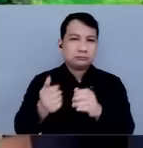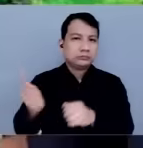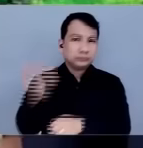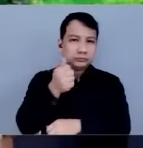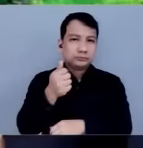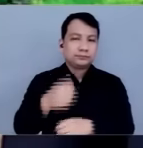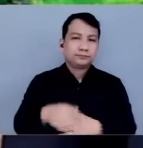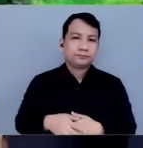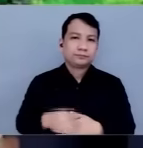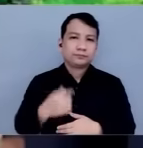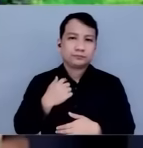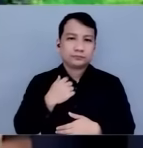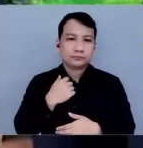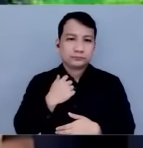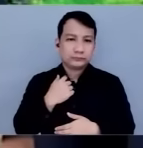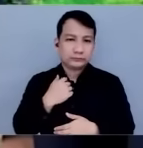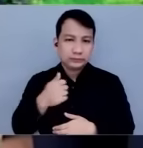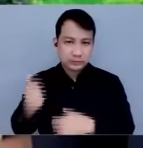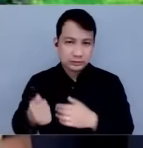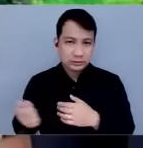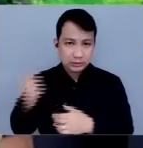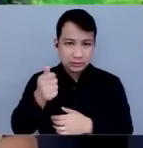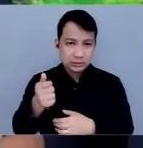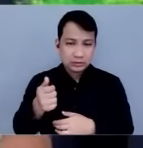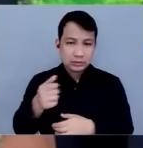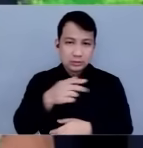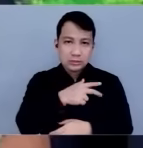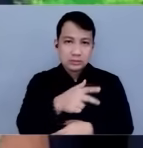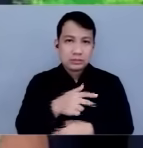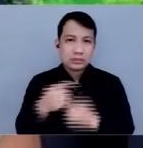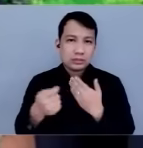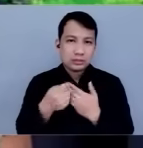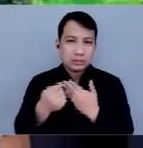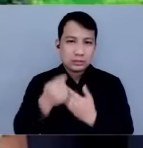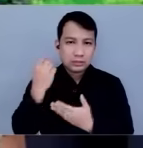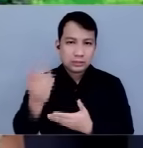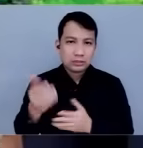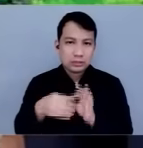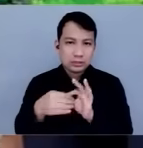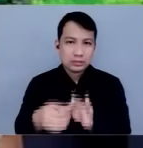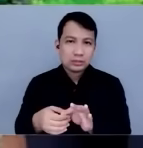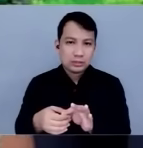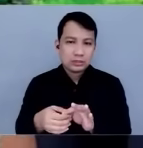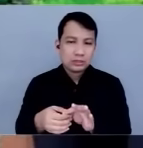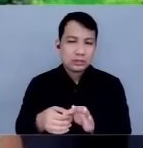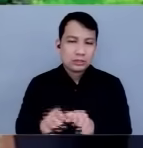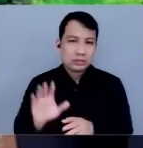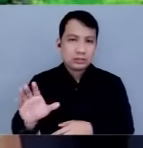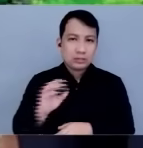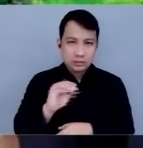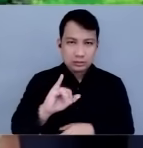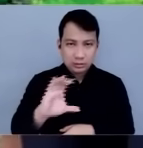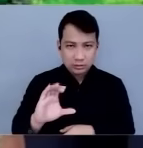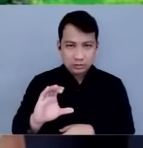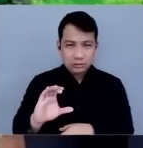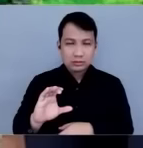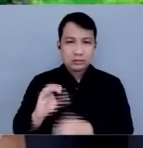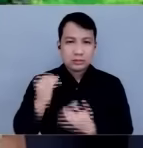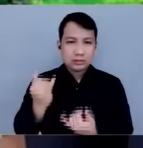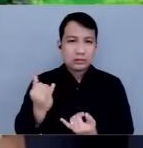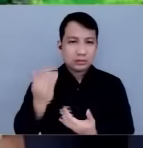pagkalalagay po kay Colonel Patay is just a temporary thing po on an OIC at concurrent po siya